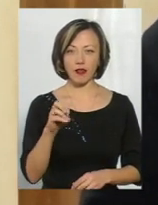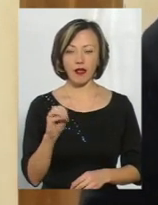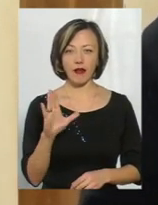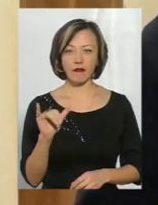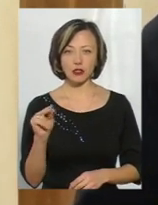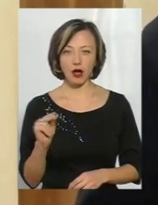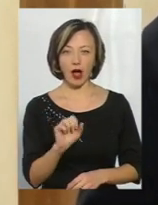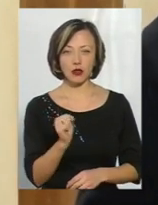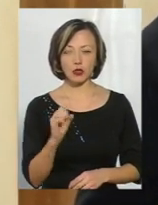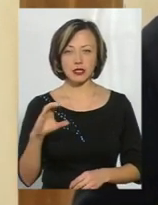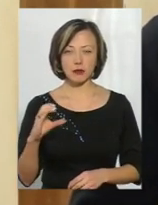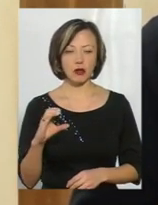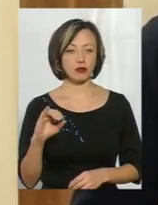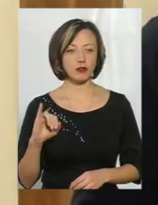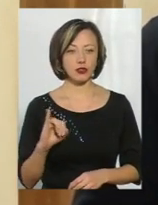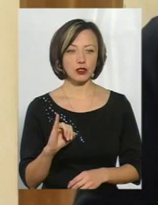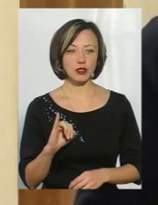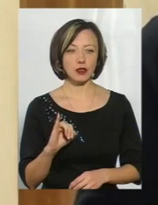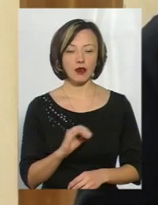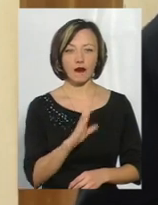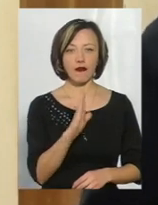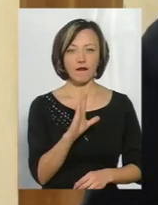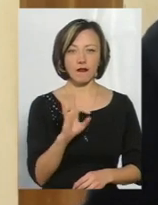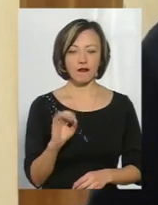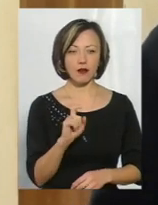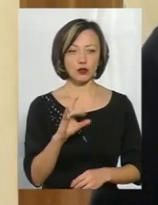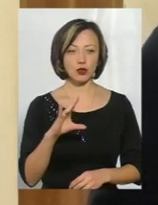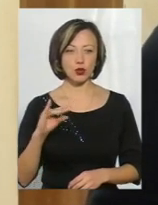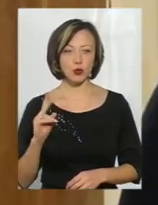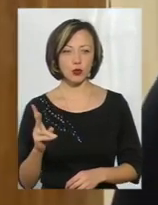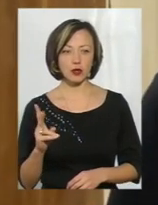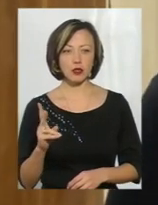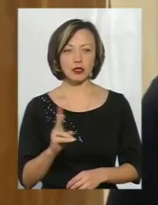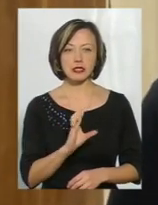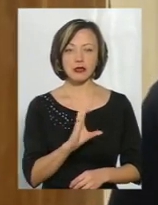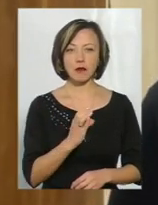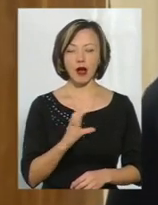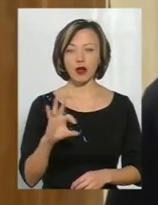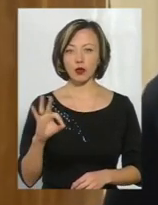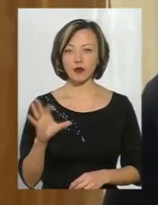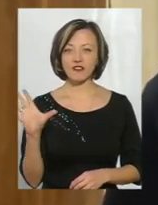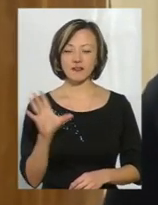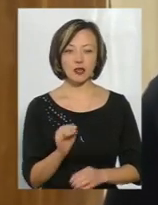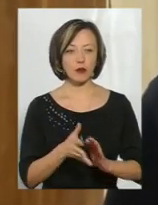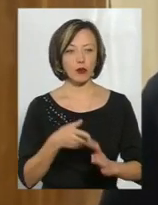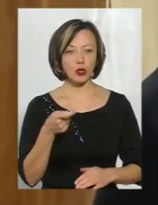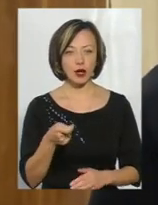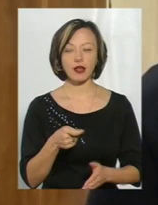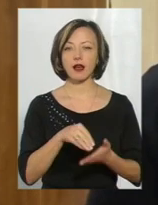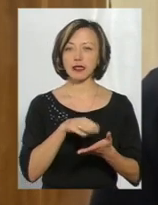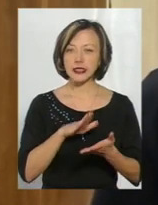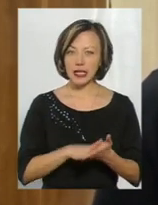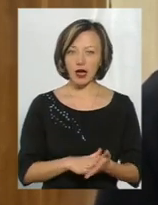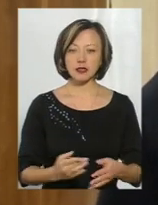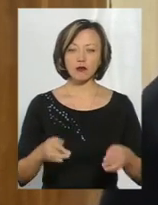Степанович і Вознюк Степан Онуфрійович. Всі подання, всі реєстрації проходили